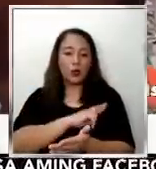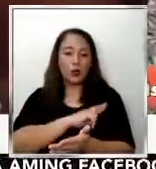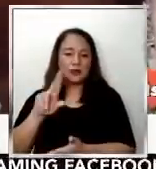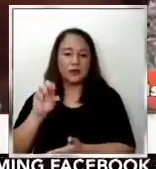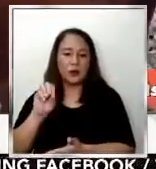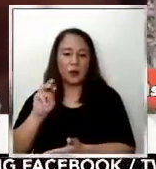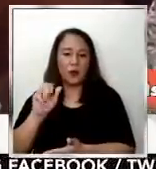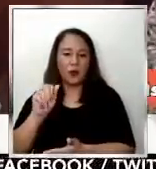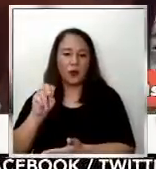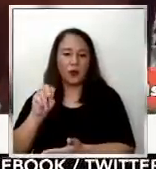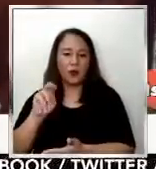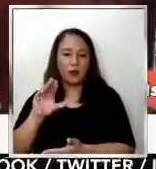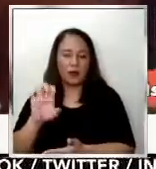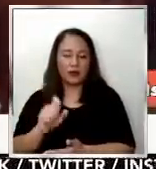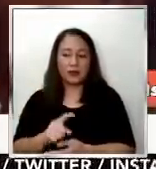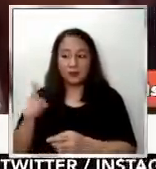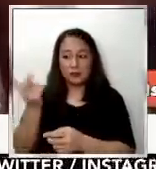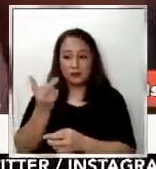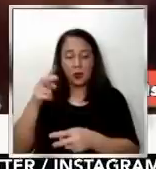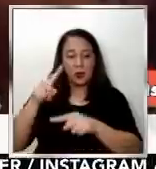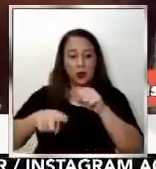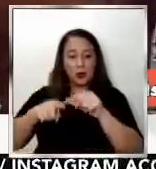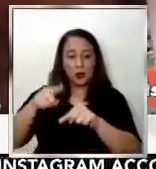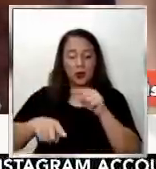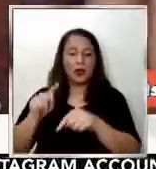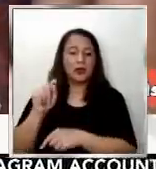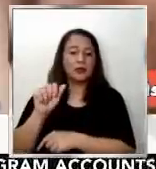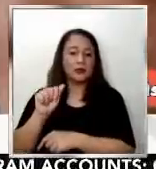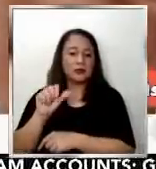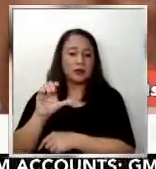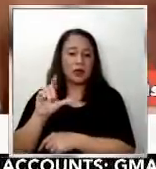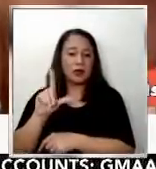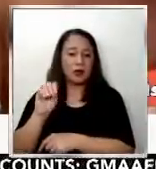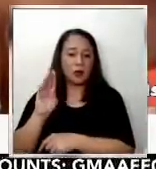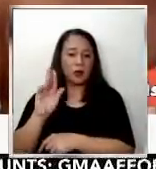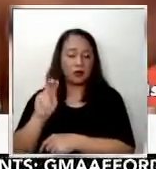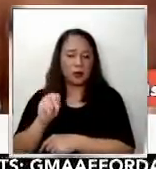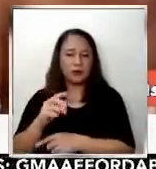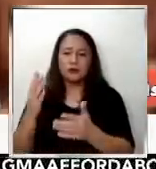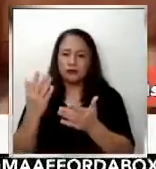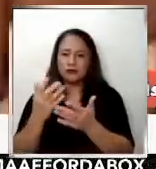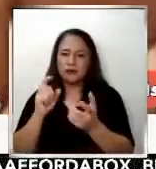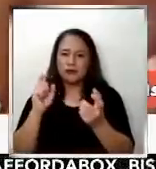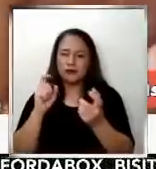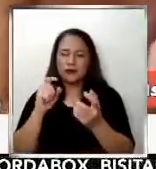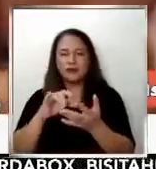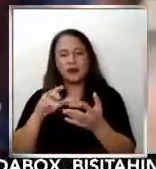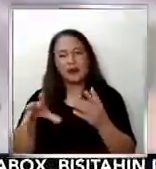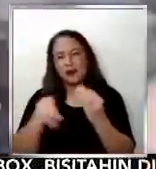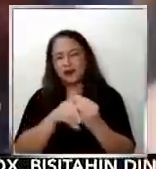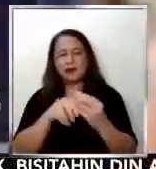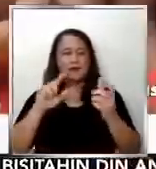Ang magkakaibigang ito sa Tacloban, Leyte may twist pa sa challenge.